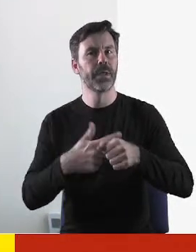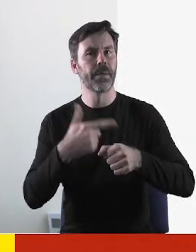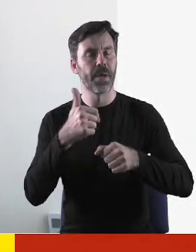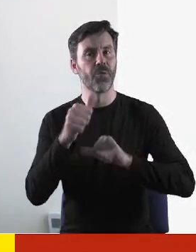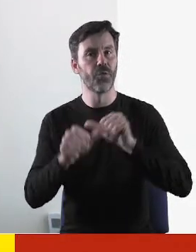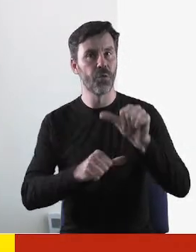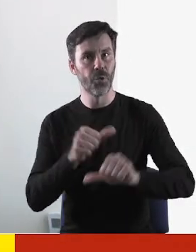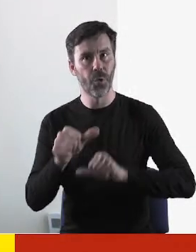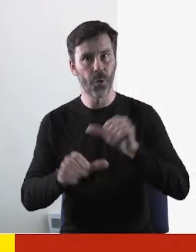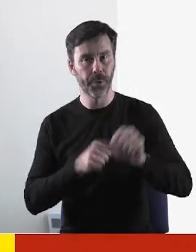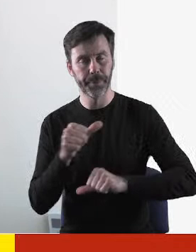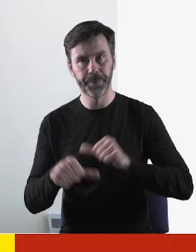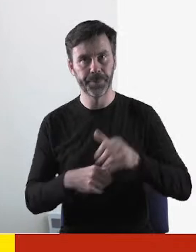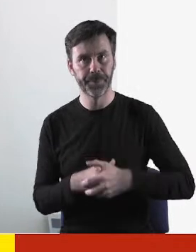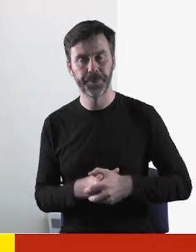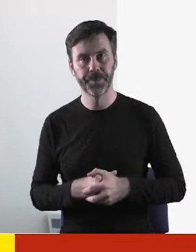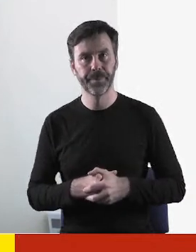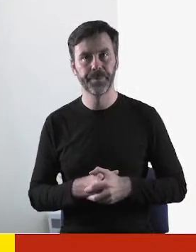2021 roku.